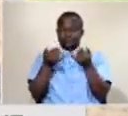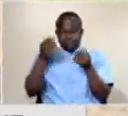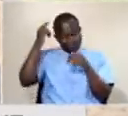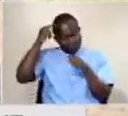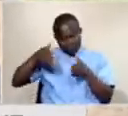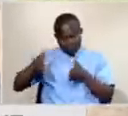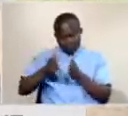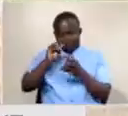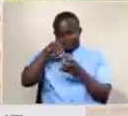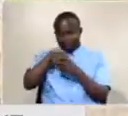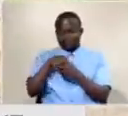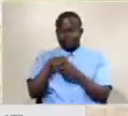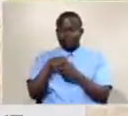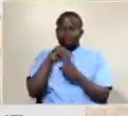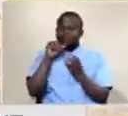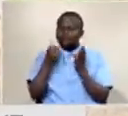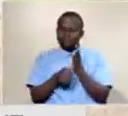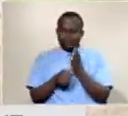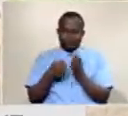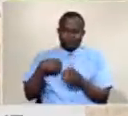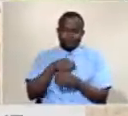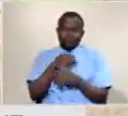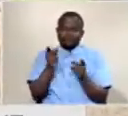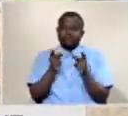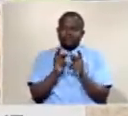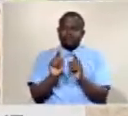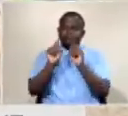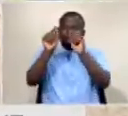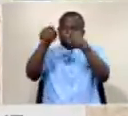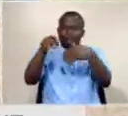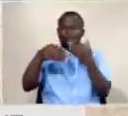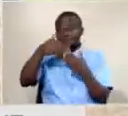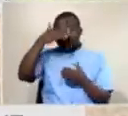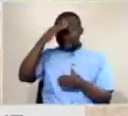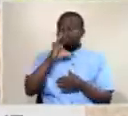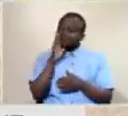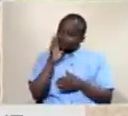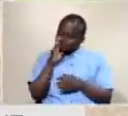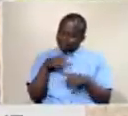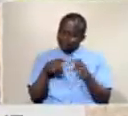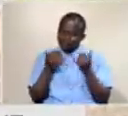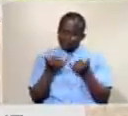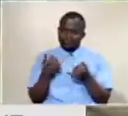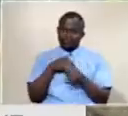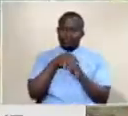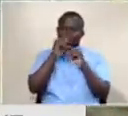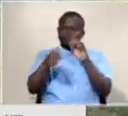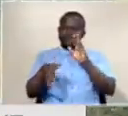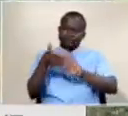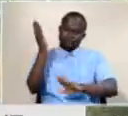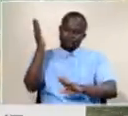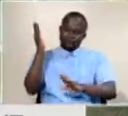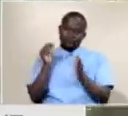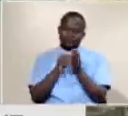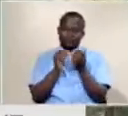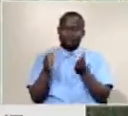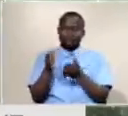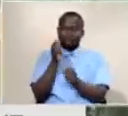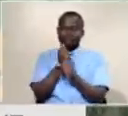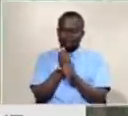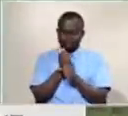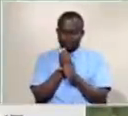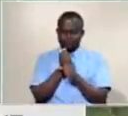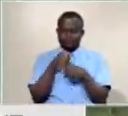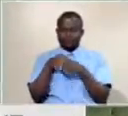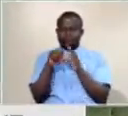ubwo yajemo umuntu aragira nta kibazo aho twajyaga twageraga dutinze ariko ubu ngubu tugerayo vuba vuba. Kuva kandi uyu muhanda wakorwa